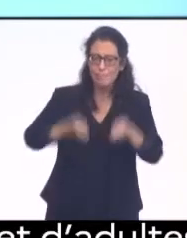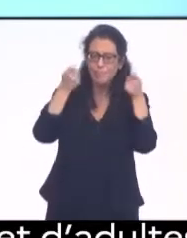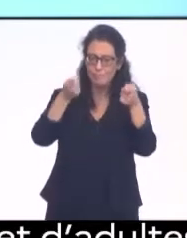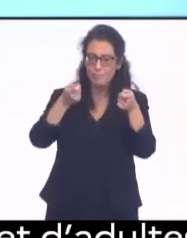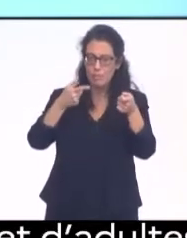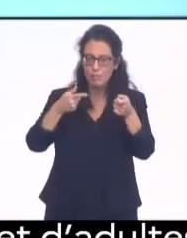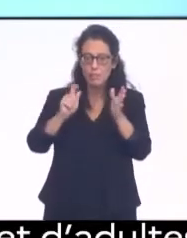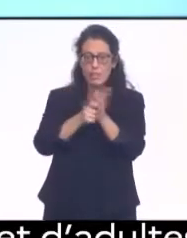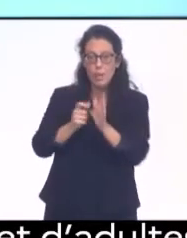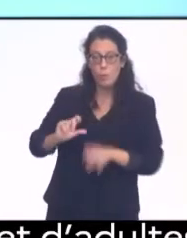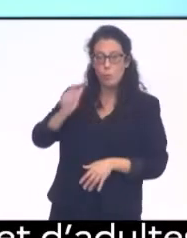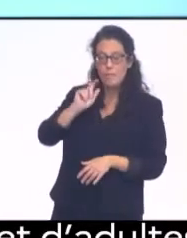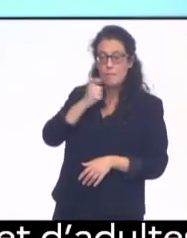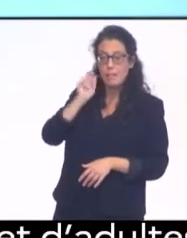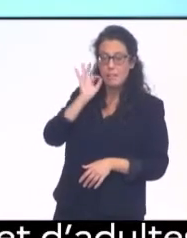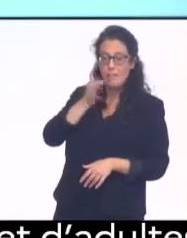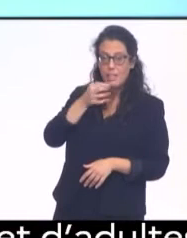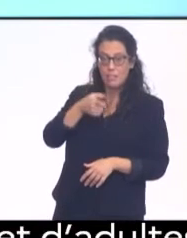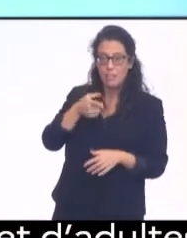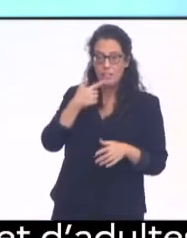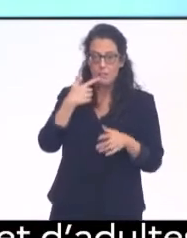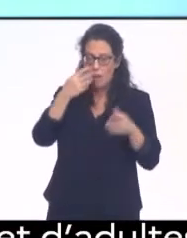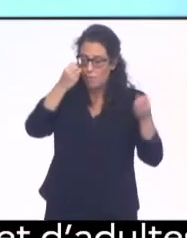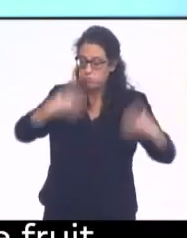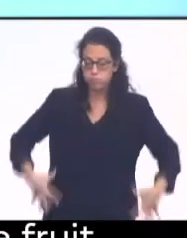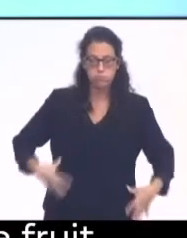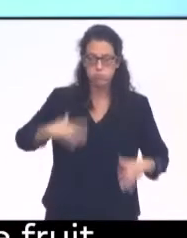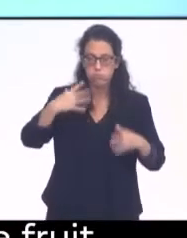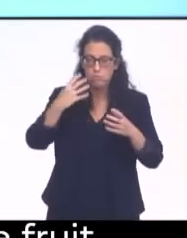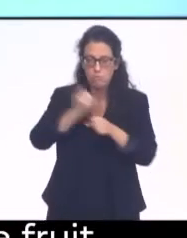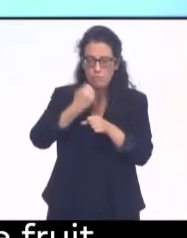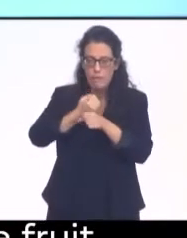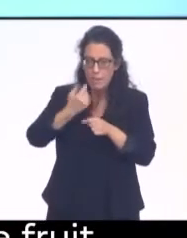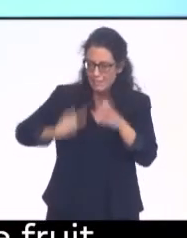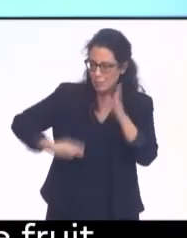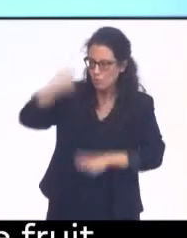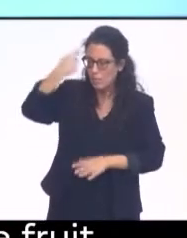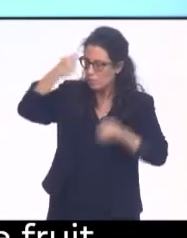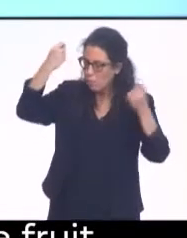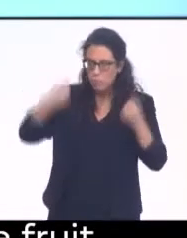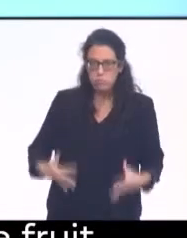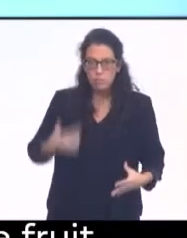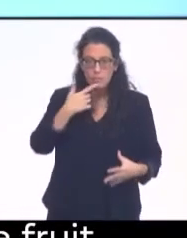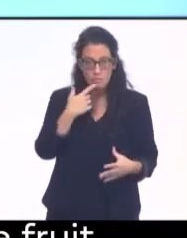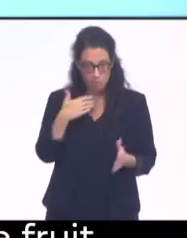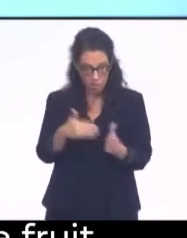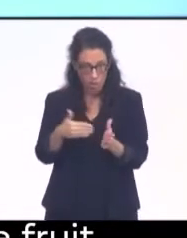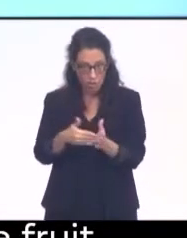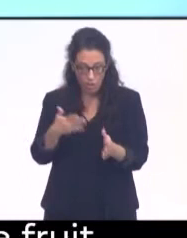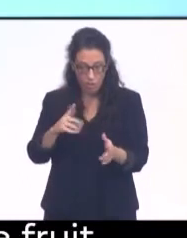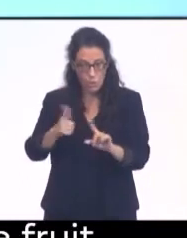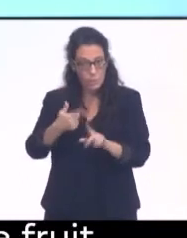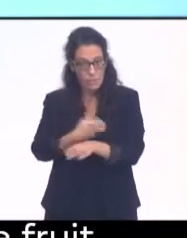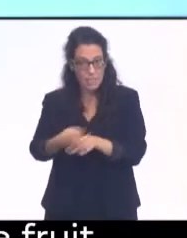deuxième confinement, avec la vague d'anxiété et d'incertitude qu'il porte, va encore aggraver cette situation. Va-t-il y avoir un renforcement des prises en charge et des